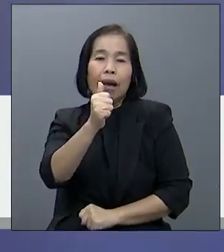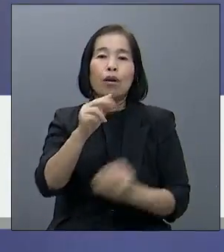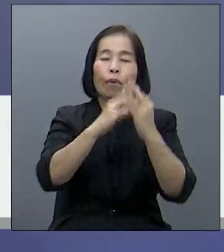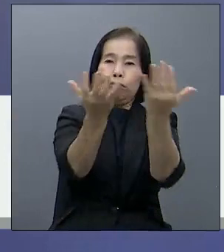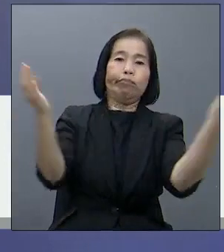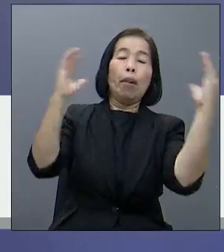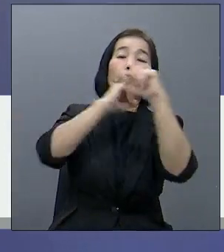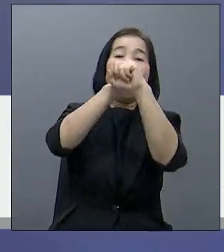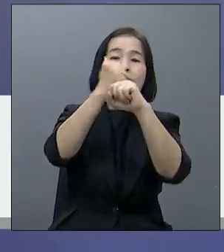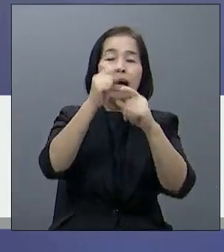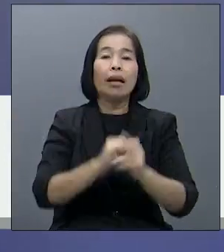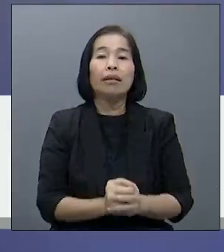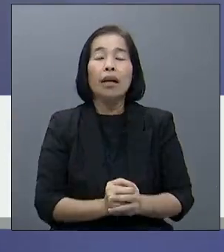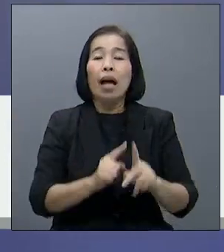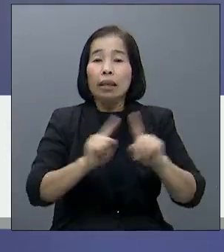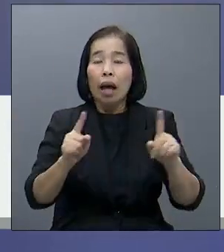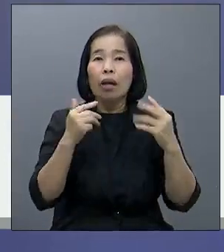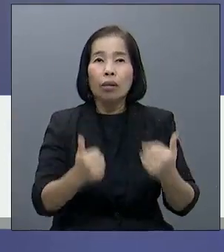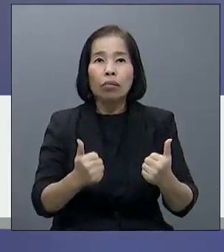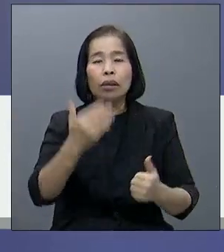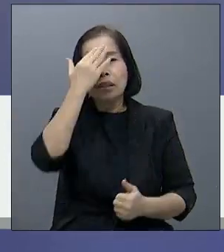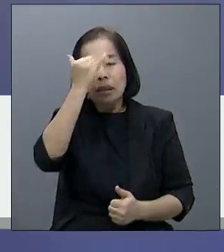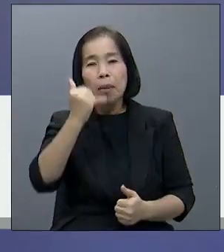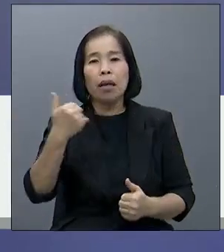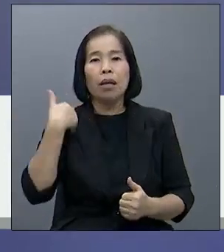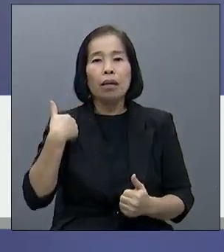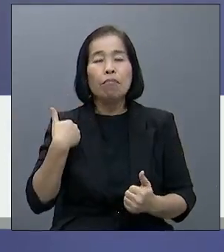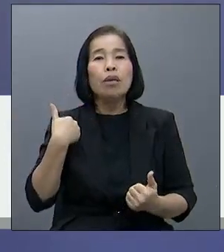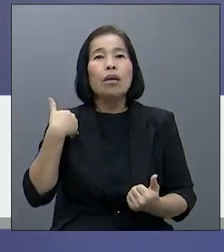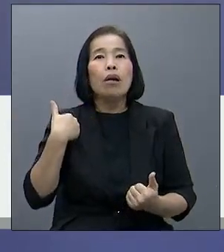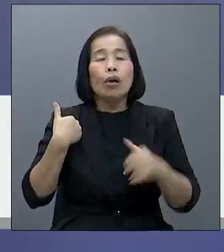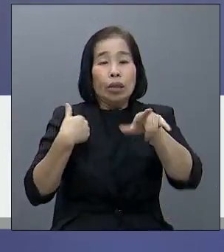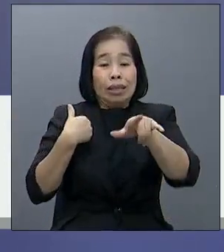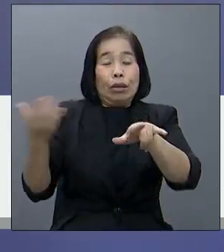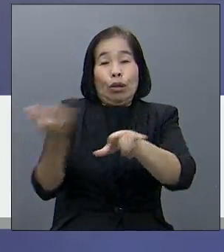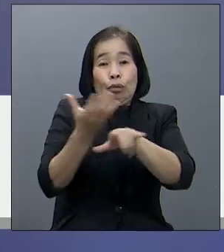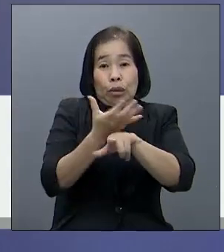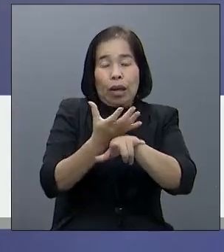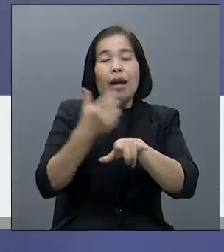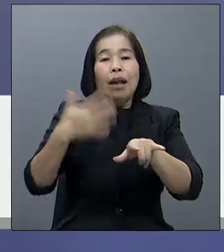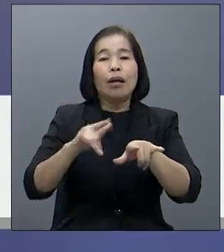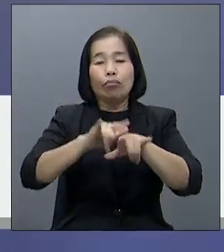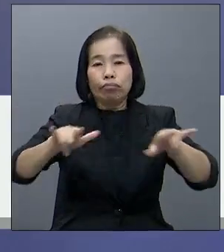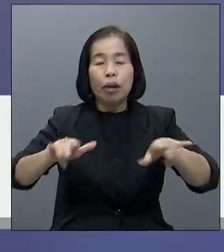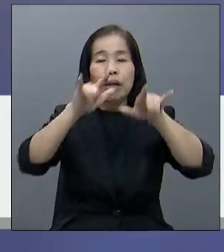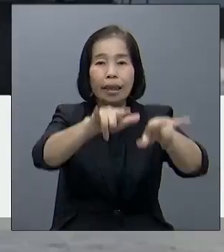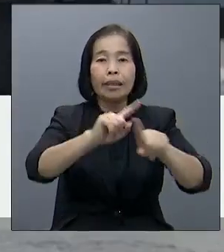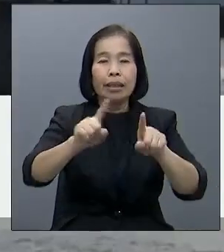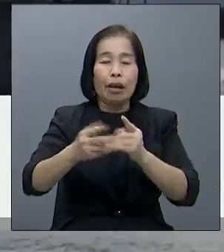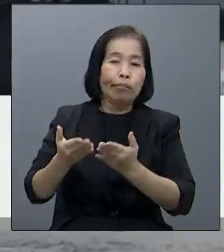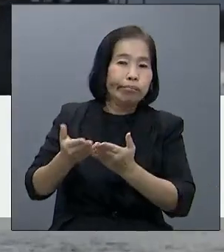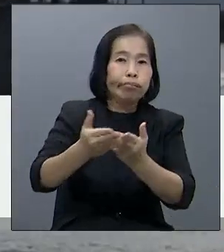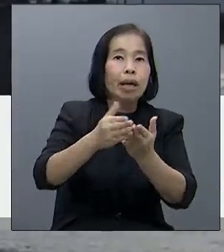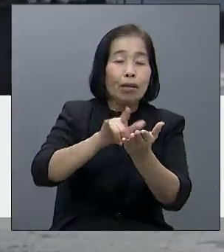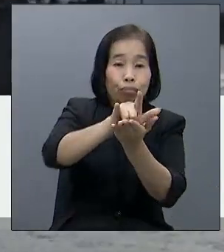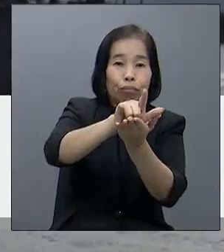ได้และยังเปิดเผยด้วยว่าเรือพิฆาตของกองเรือบรรทุกเครื่องบิน USSที่ประจำการอยู่ในทะเลแดงยิงสกัดขี